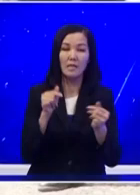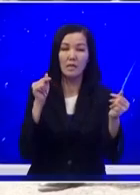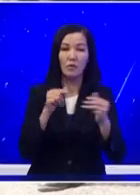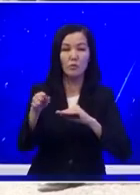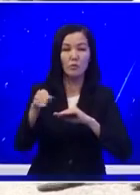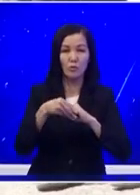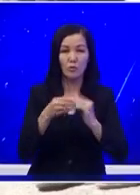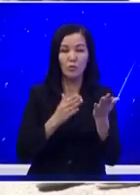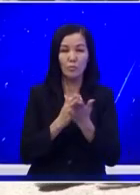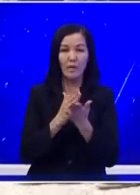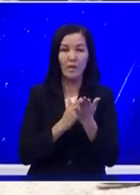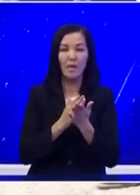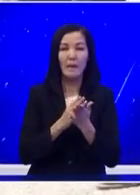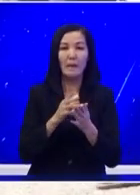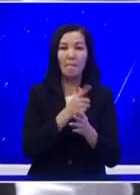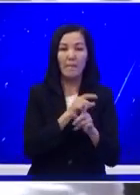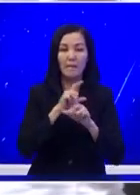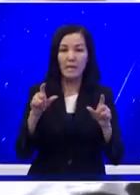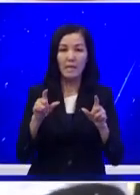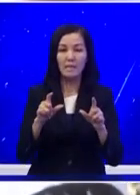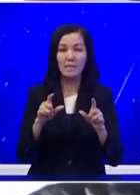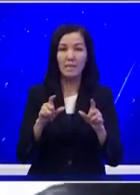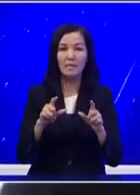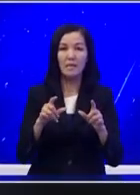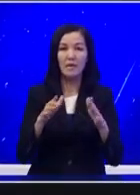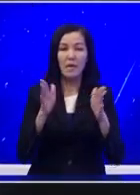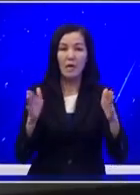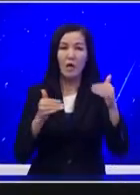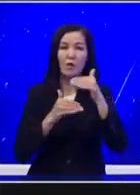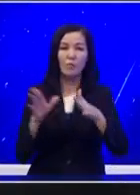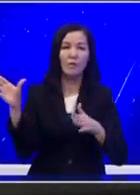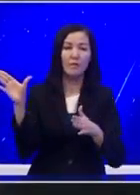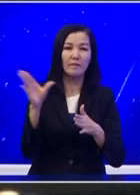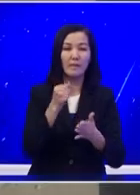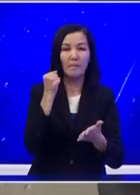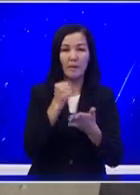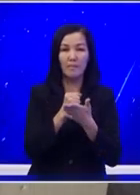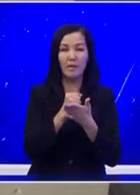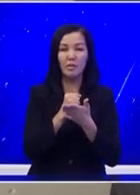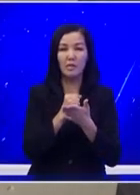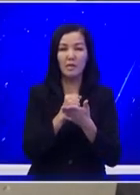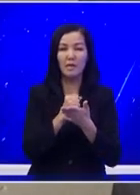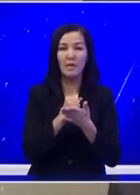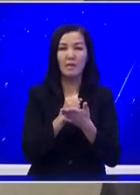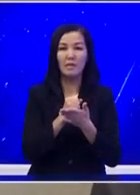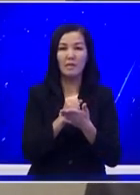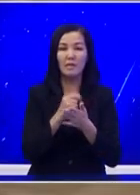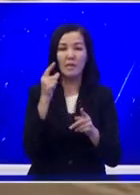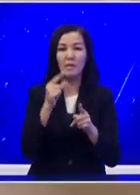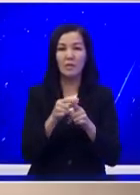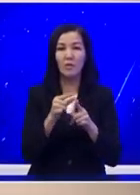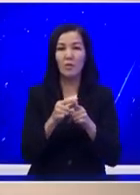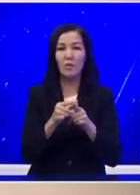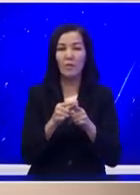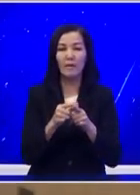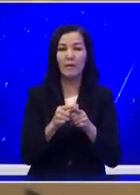службы. Он передается в медорганизации. При этом коробки и упаковки всех средств помечены несмываемой печатью во избежание факторов